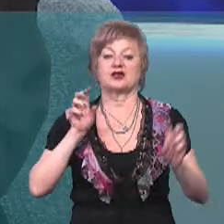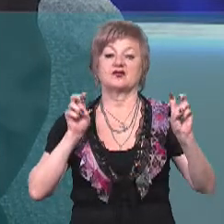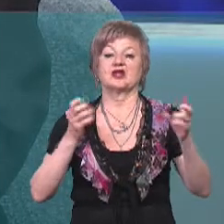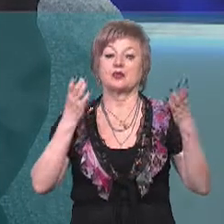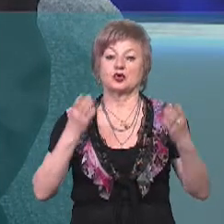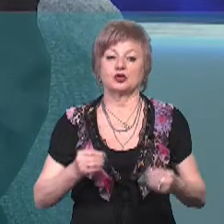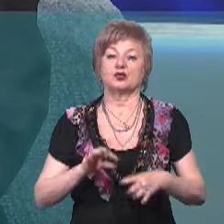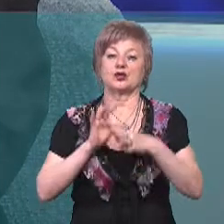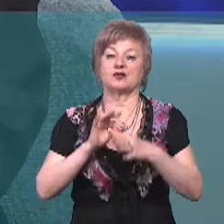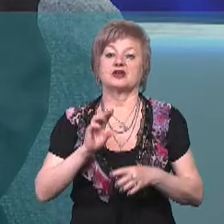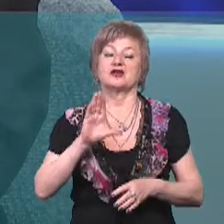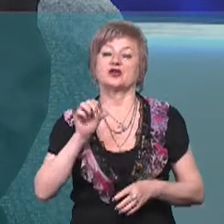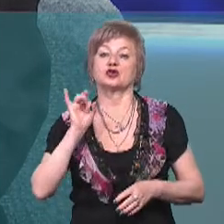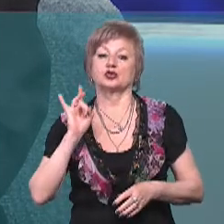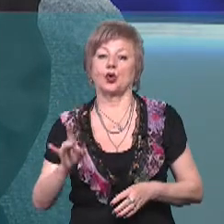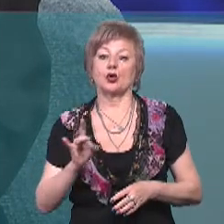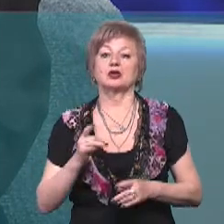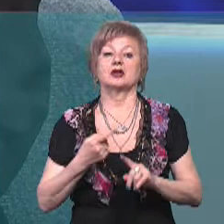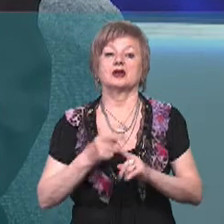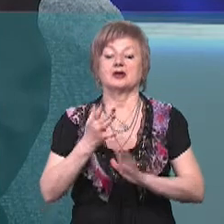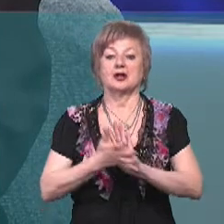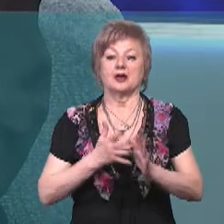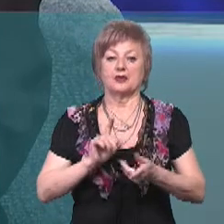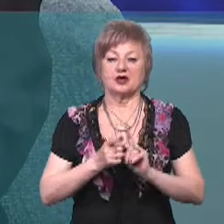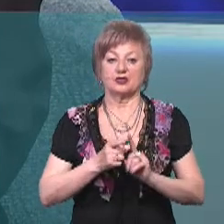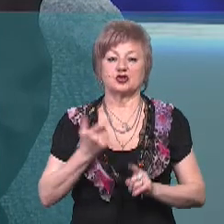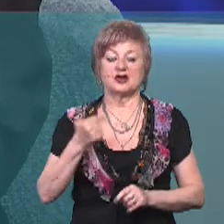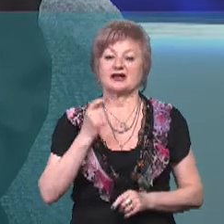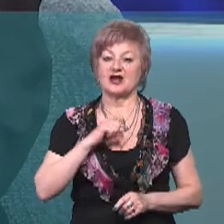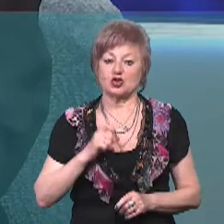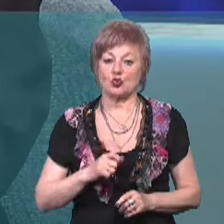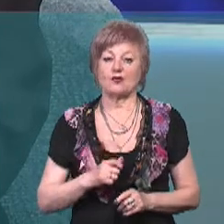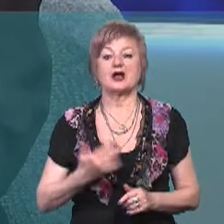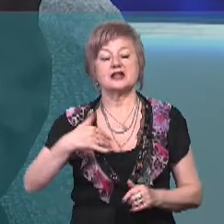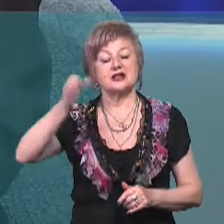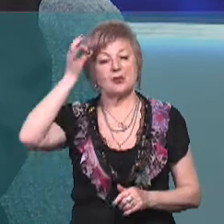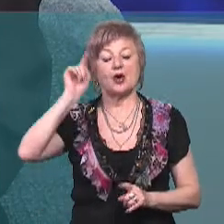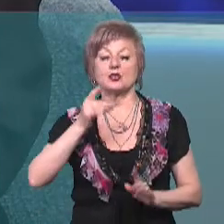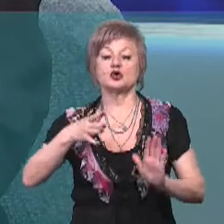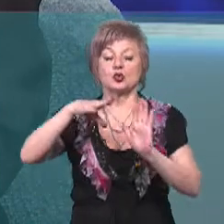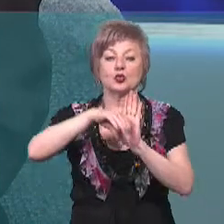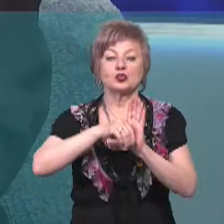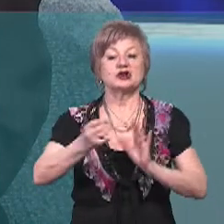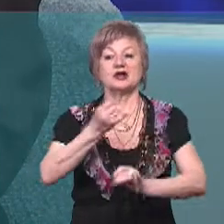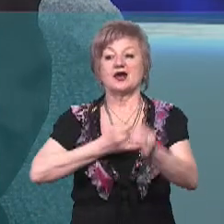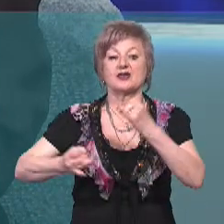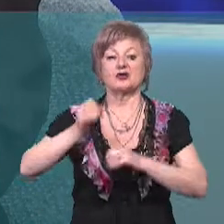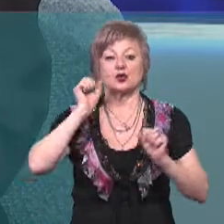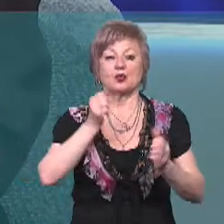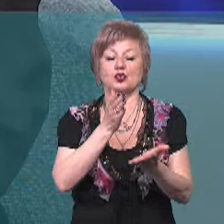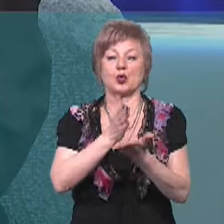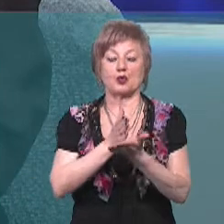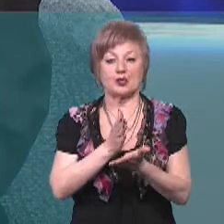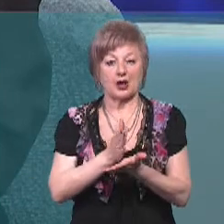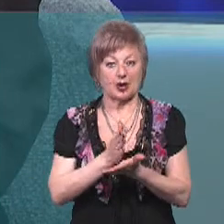У студії для вас працює Віктор Дерев'янко. Дякуємо за сурдоперекład Галині Воротнікові. Нагадуємо, що долучитися до розмови ви можете під час прямого ефіру